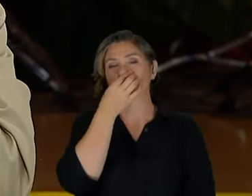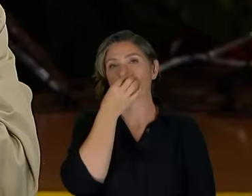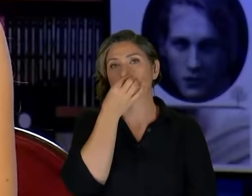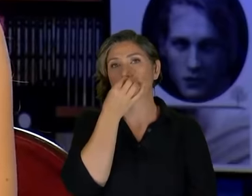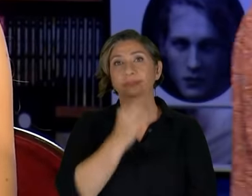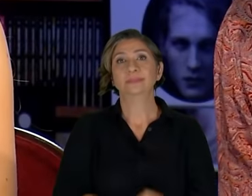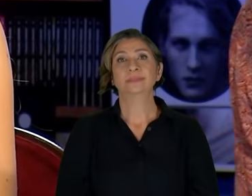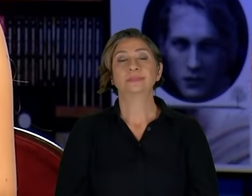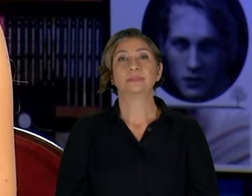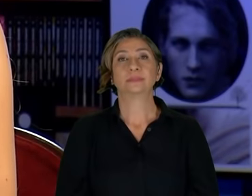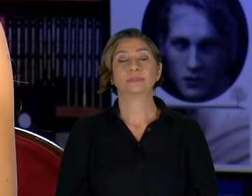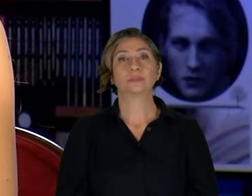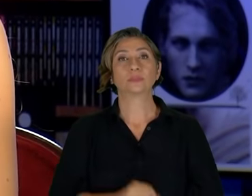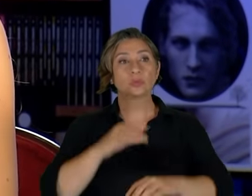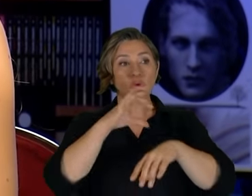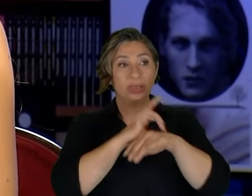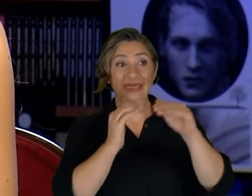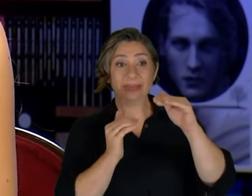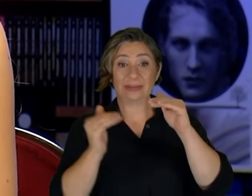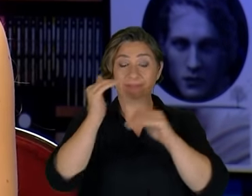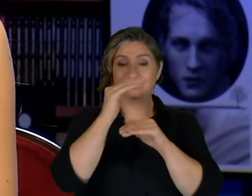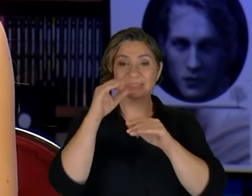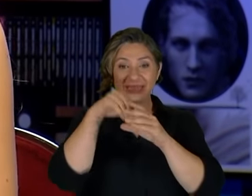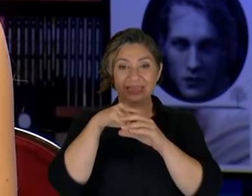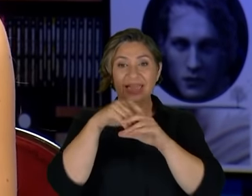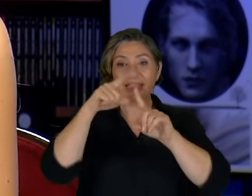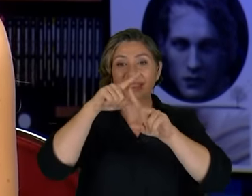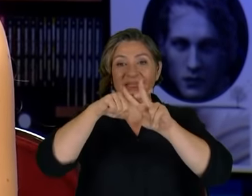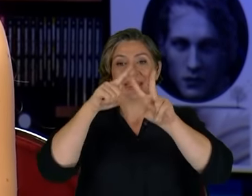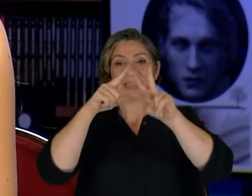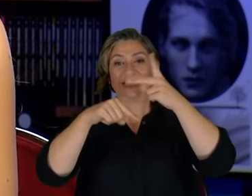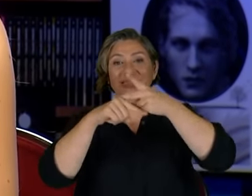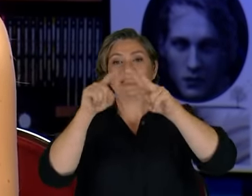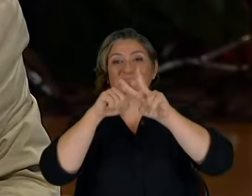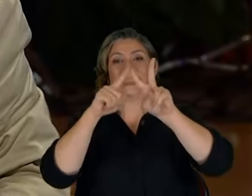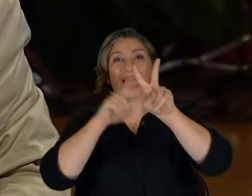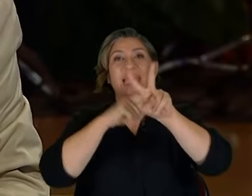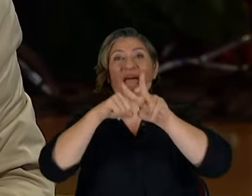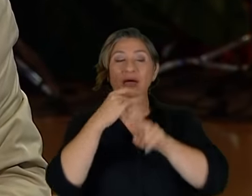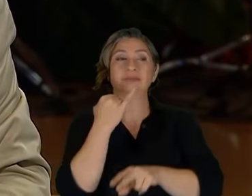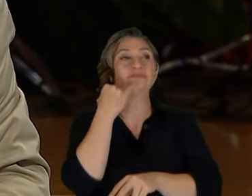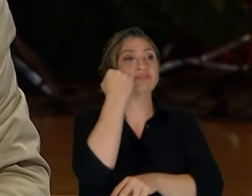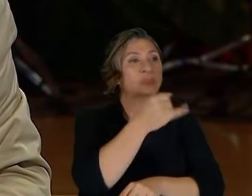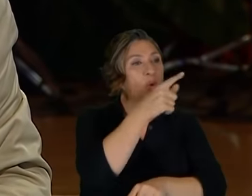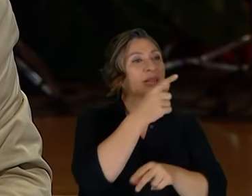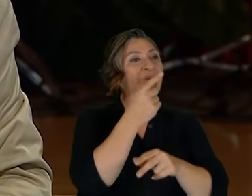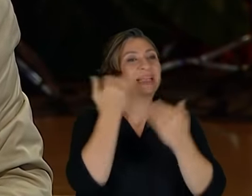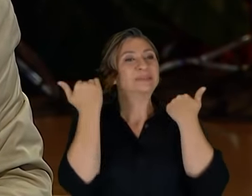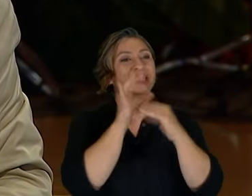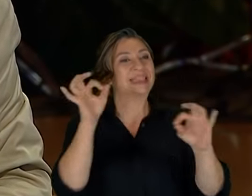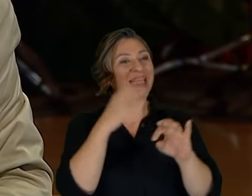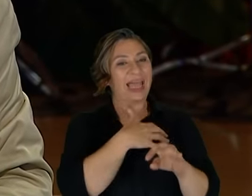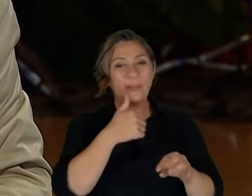Tezimi yazıyorum. Doktora teziniz için 2018'de Tanzanya'ya gitmişsiniz. Burada ziyaret ettiğiniz yetimhanedeki